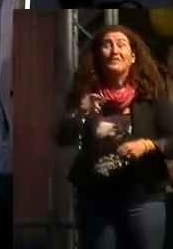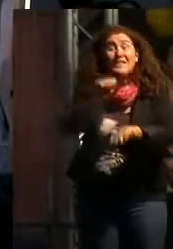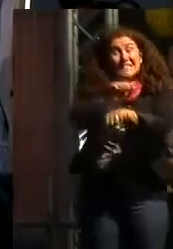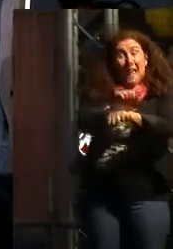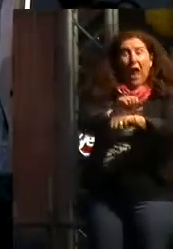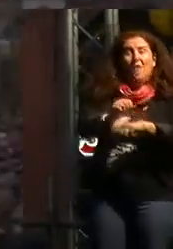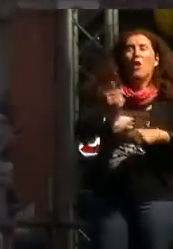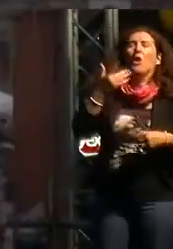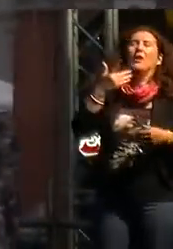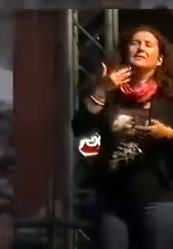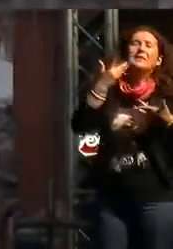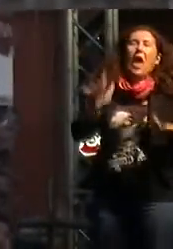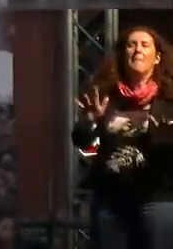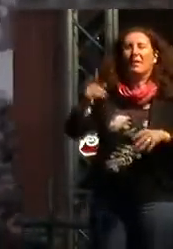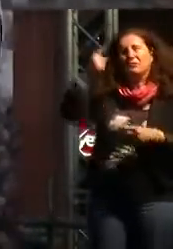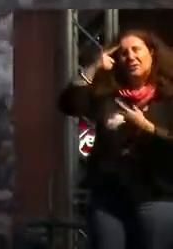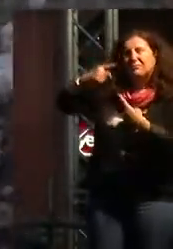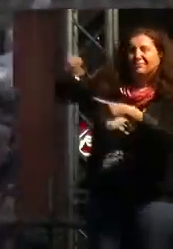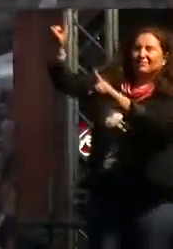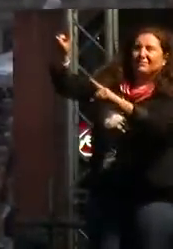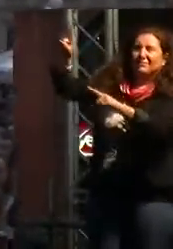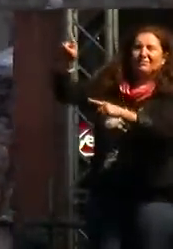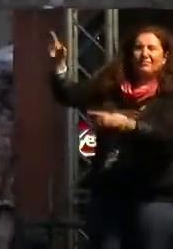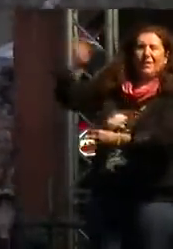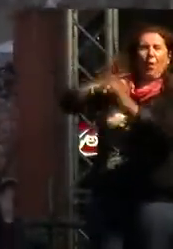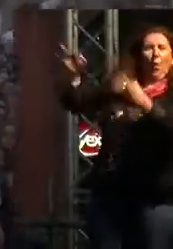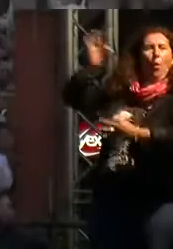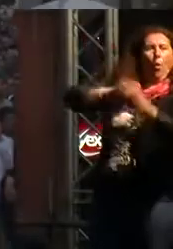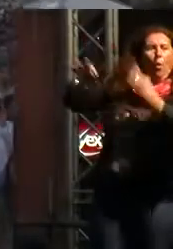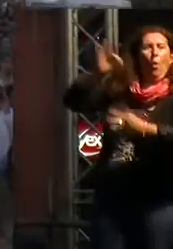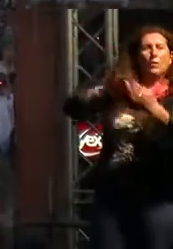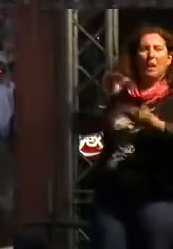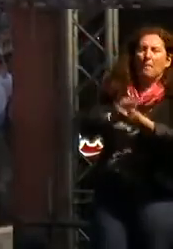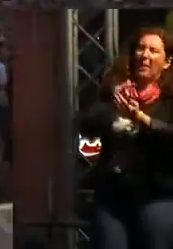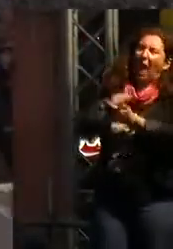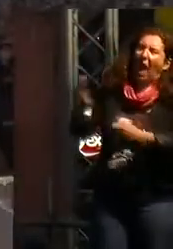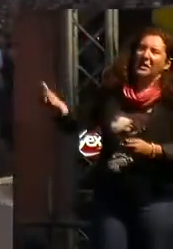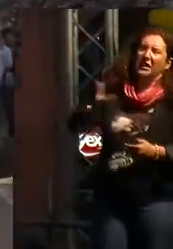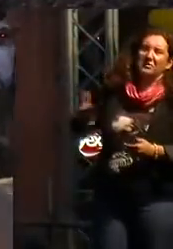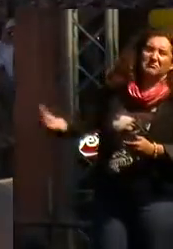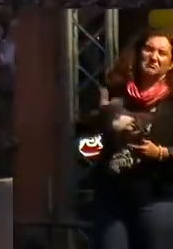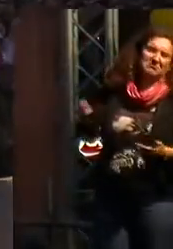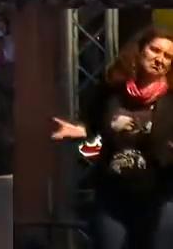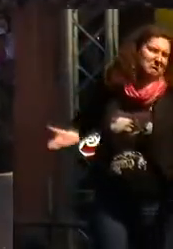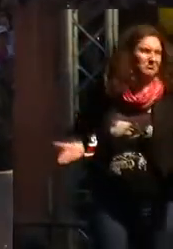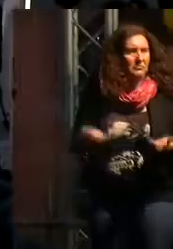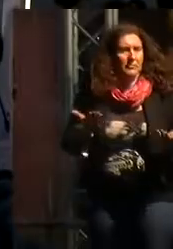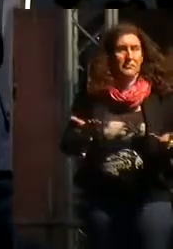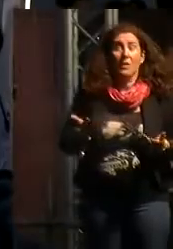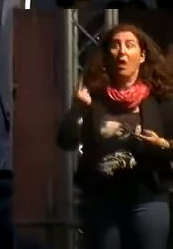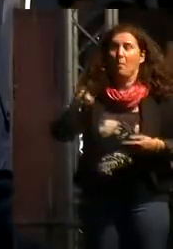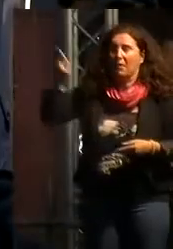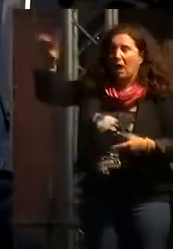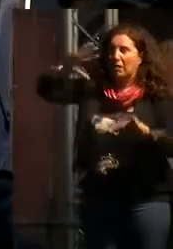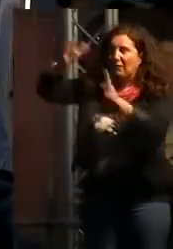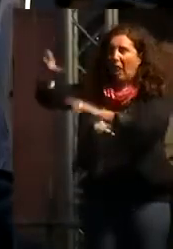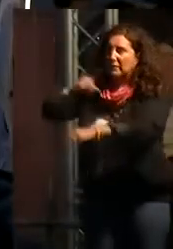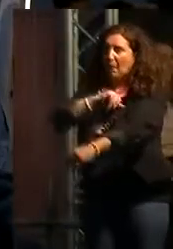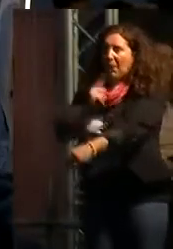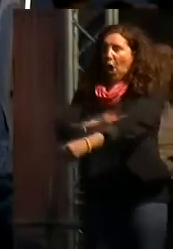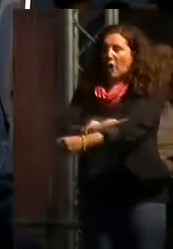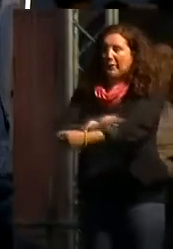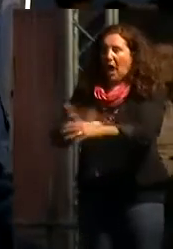domani, non dobbiamo mai lottare, non dobbiamo mai alzare la testa, ci basta il tozzo di pane ogni giorno e andiamo avanti. Ma questa è l'arma del potere, questa è l'arma di chi